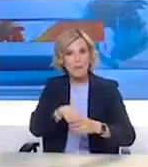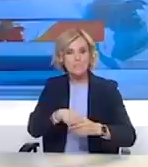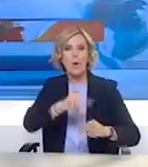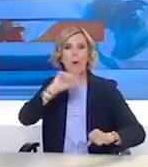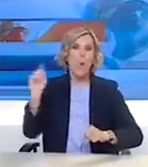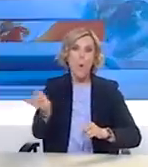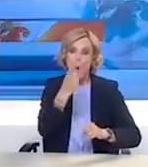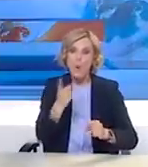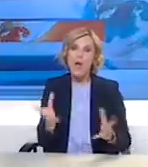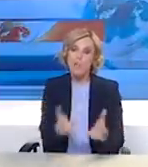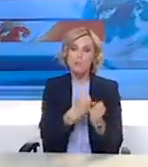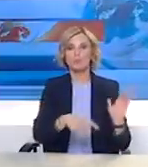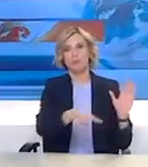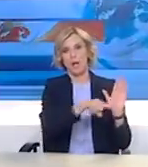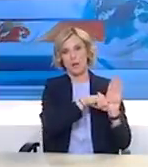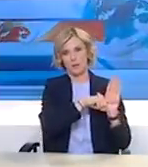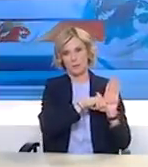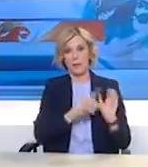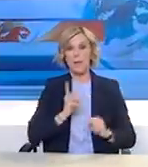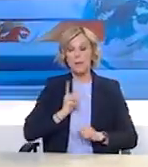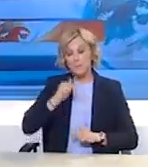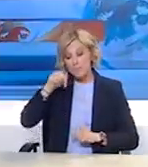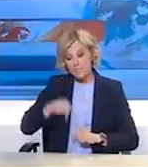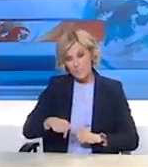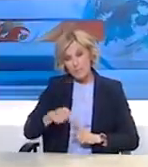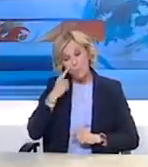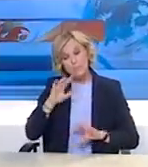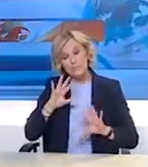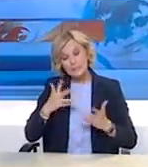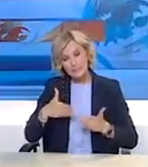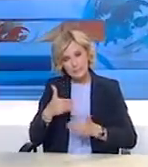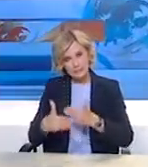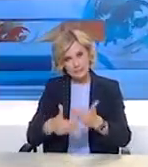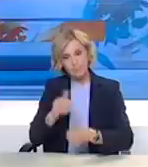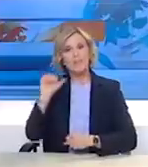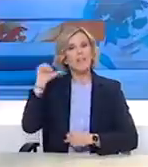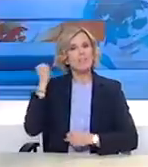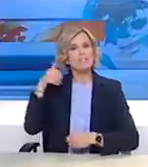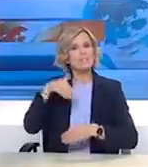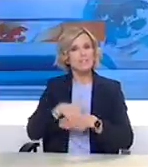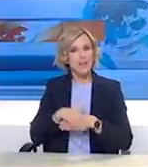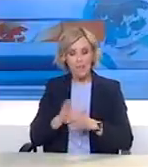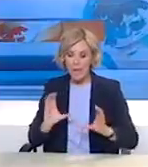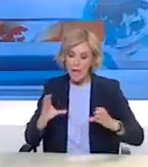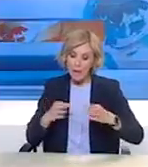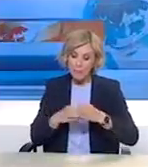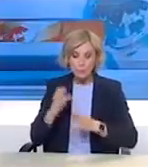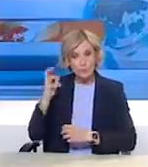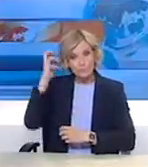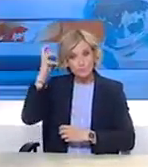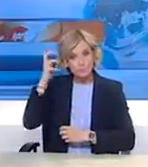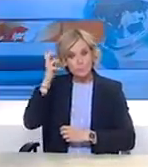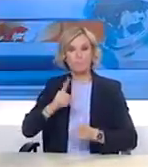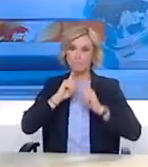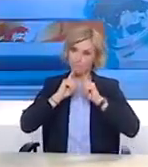αρνητικά και αναμένουμε τα σημερινά. Εχθές το βράδυ, η Επιτροπή Εμπειρογνωμόνων ενέκρινε ειδικές